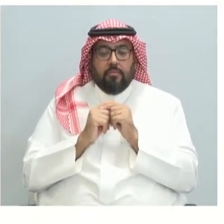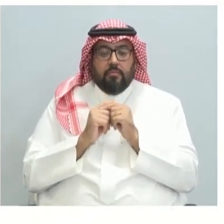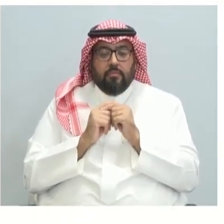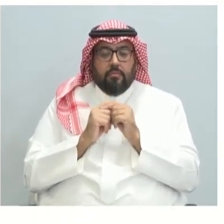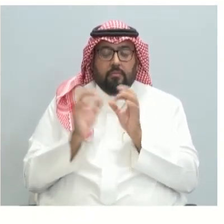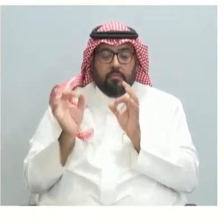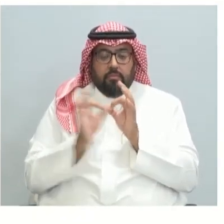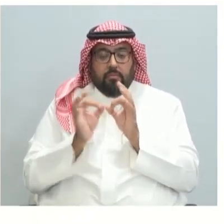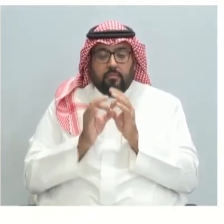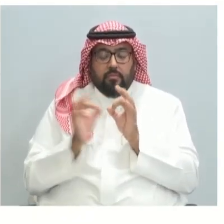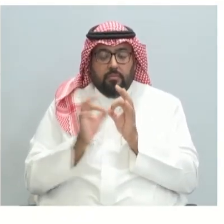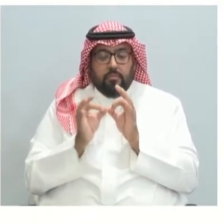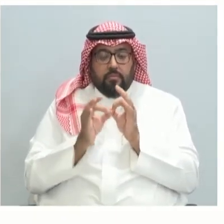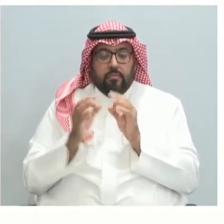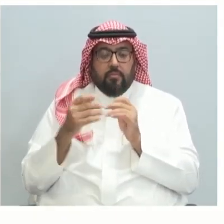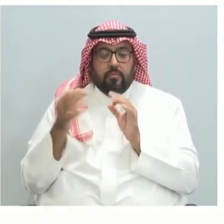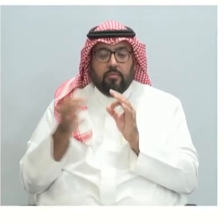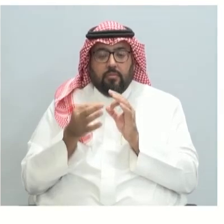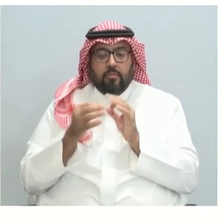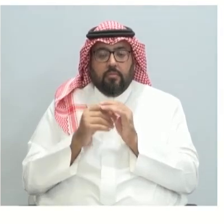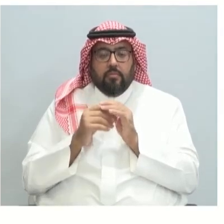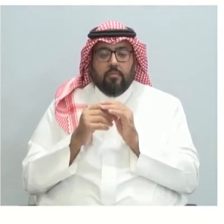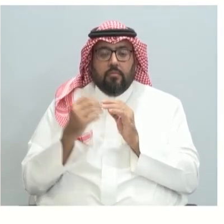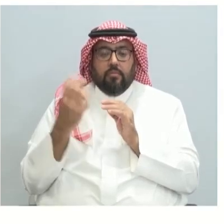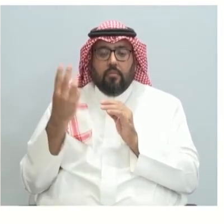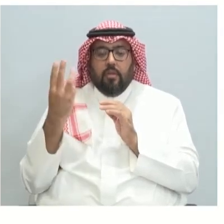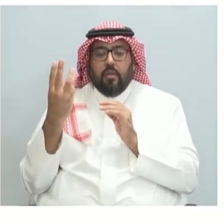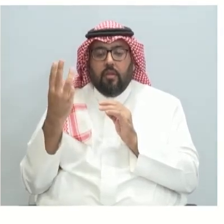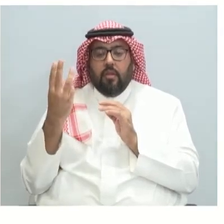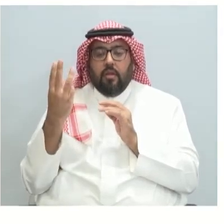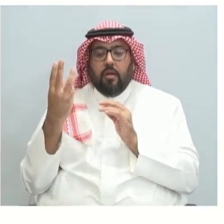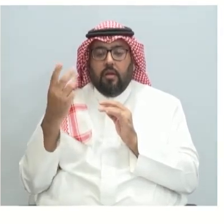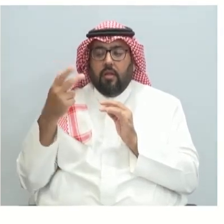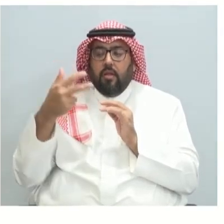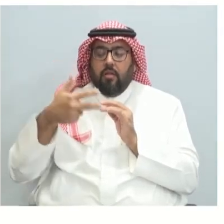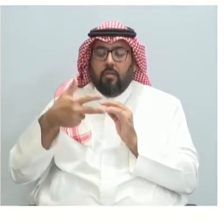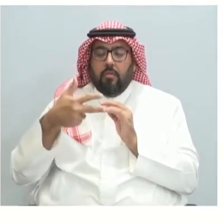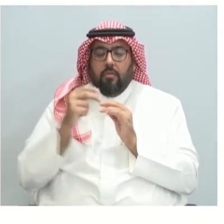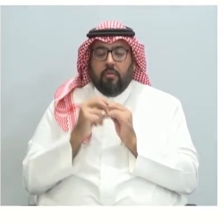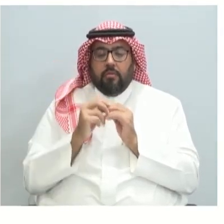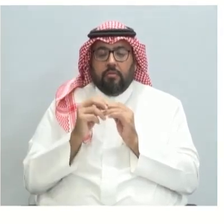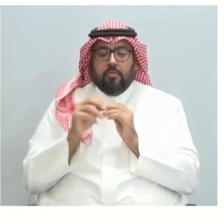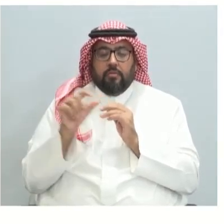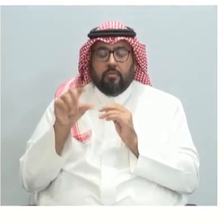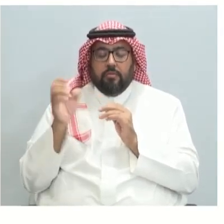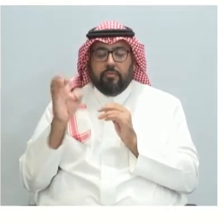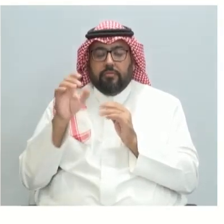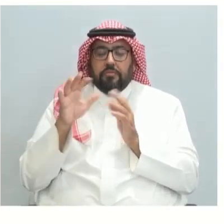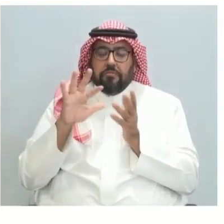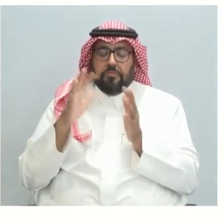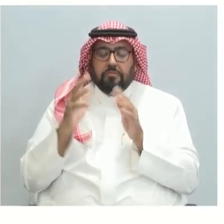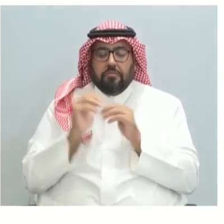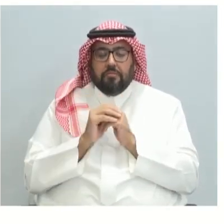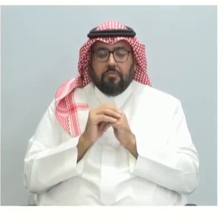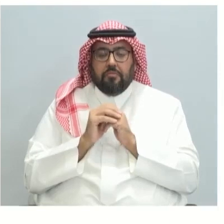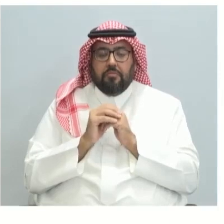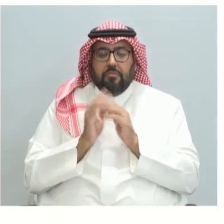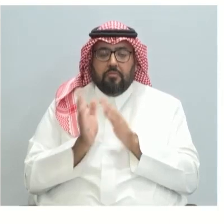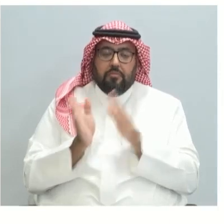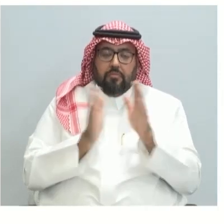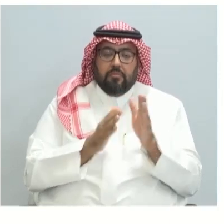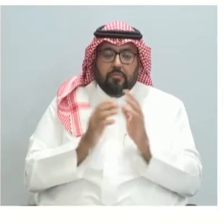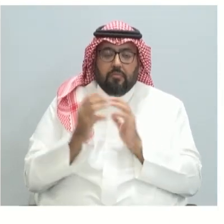الاجابه نقرب الى اقرب درجه فالاجابه هي 83 درجه 83 درجه تقريبا الان